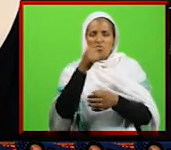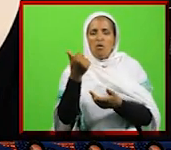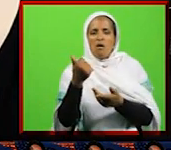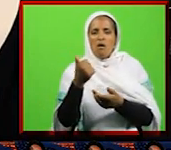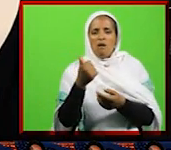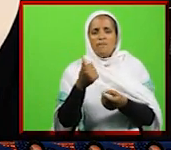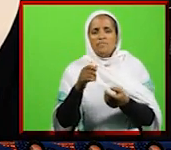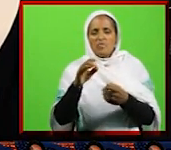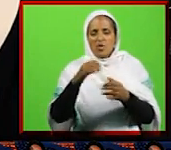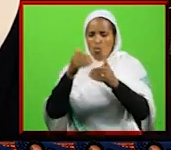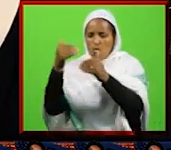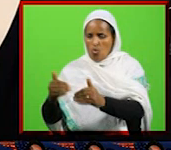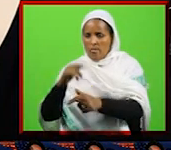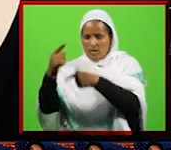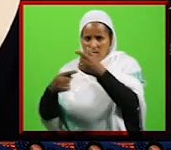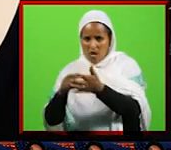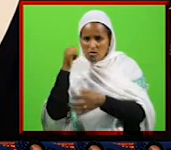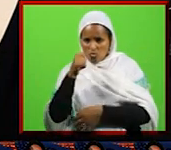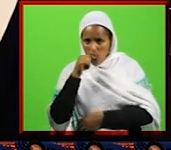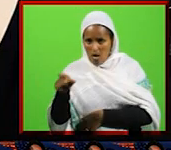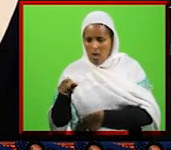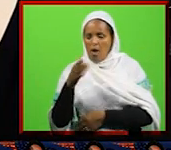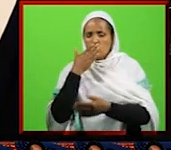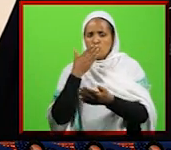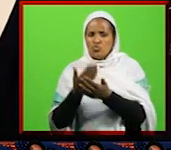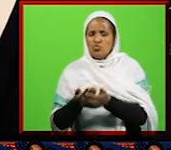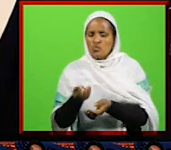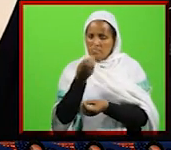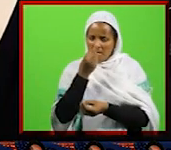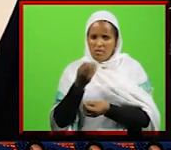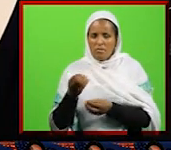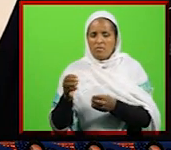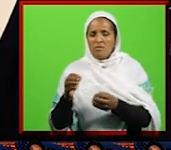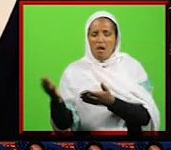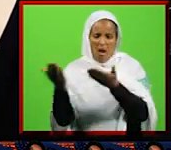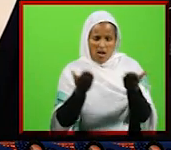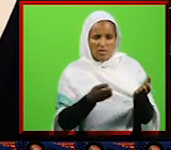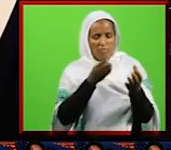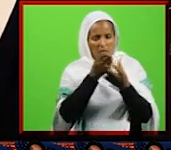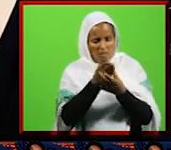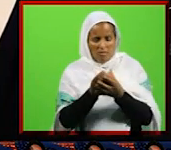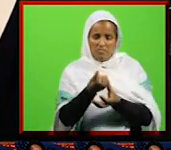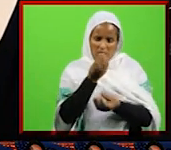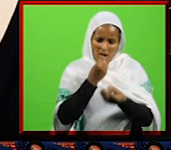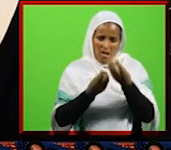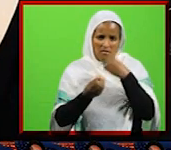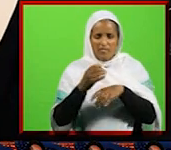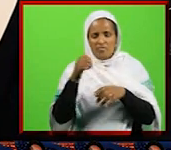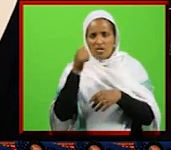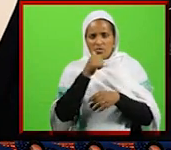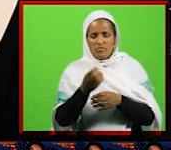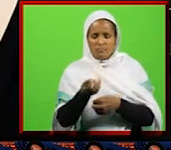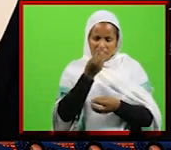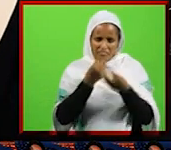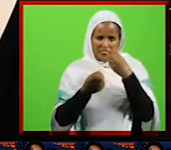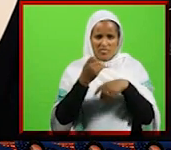ሴትዮዋ ከጎረቤት ሄዳ ሴትዮዋ ጥሩ ምግብ አቅርባ ትመግባታለች ይባላል እና ስትመግብ